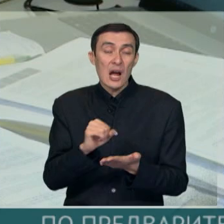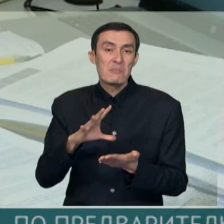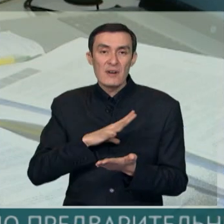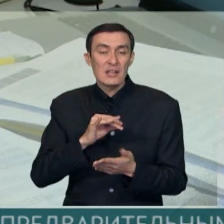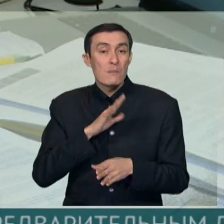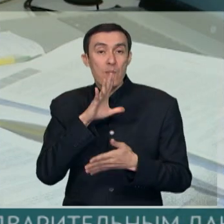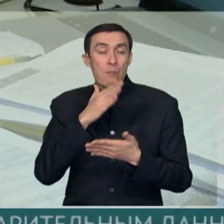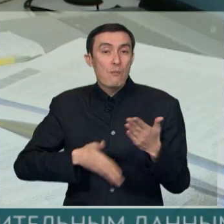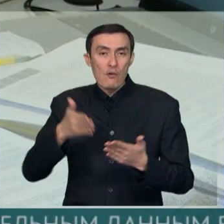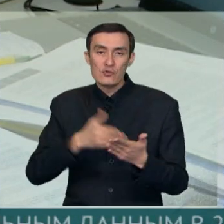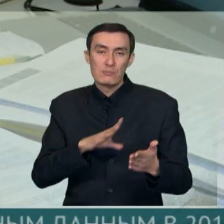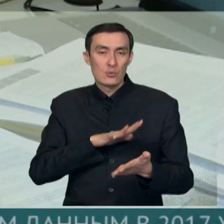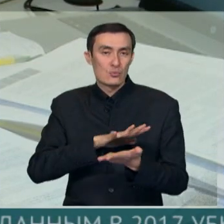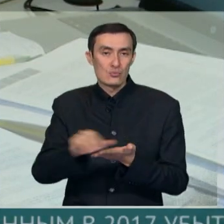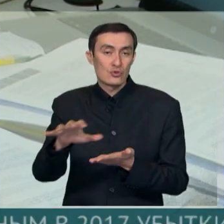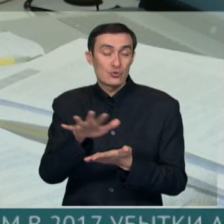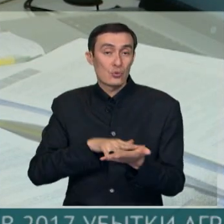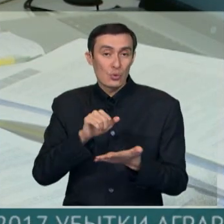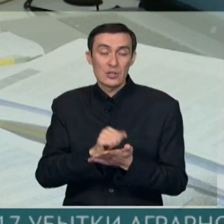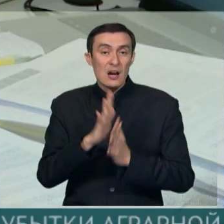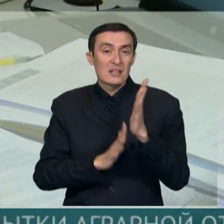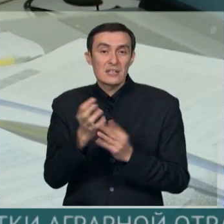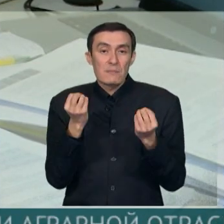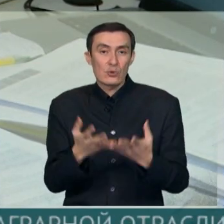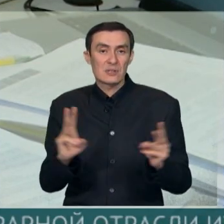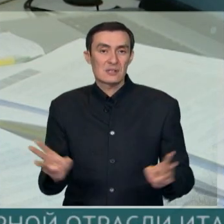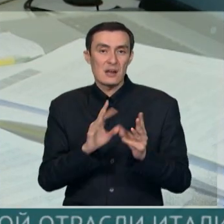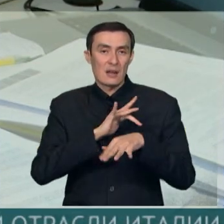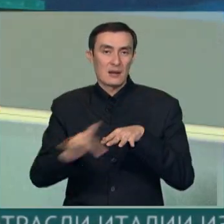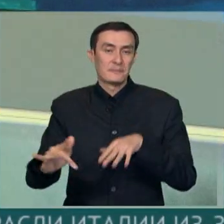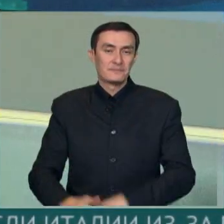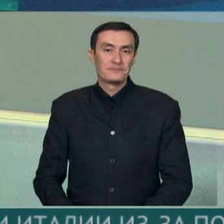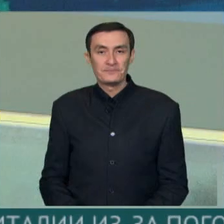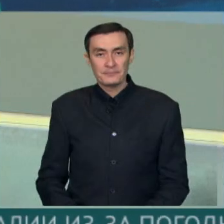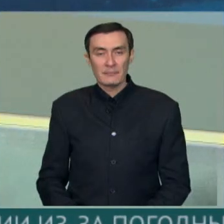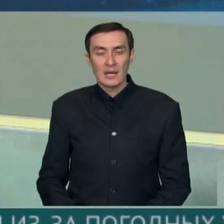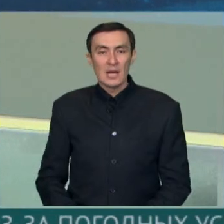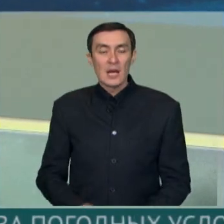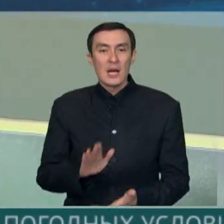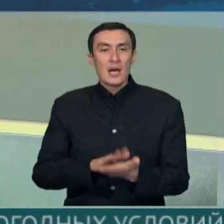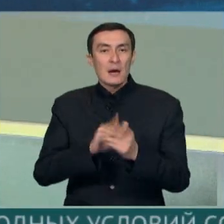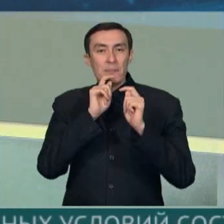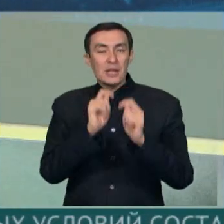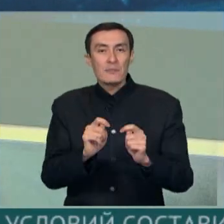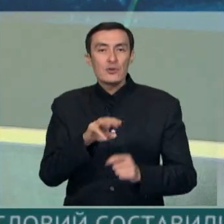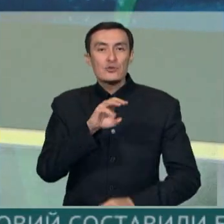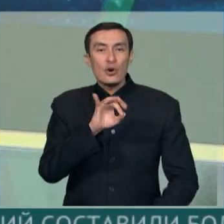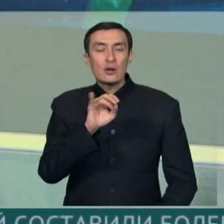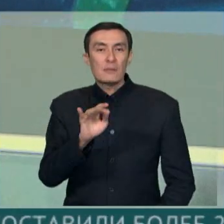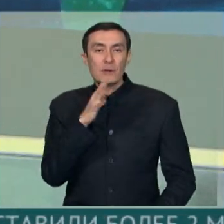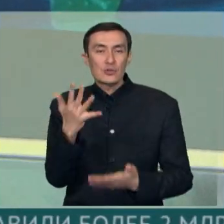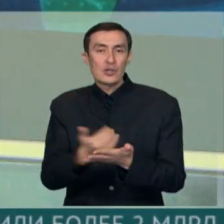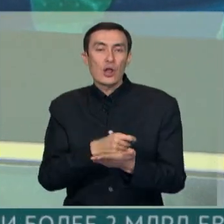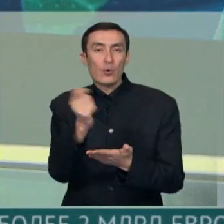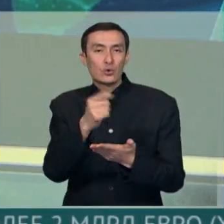случаях он и вовсе был уничтожен. Растения просто сгорели на полях. Премию Тернера получила художница из